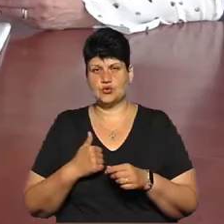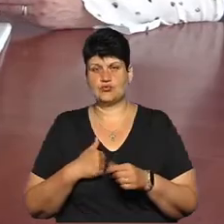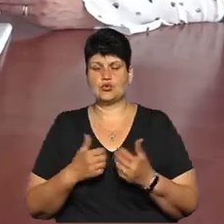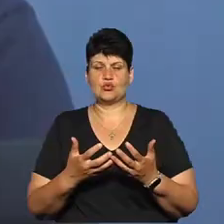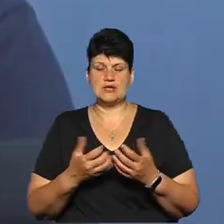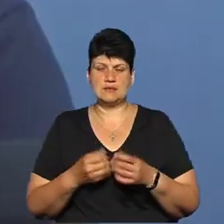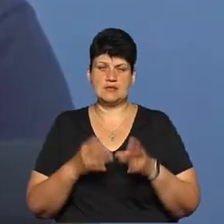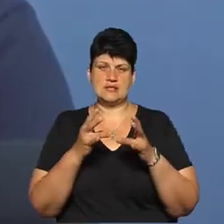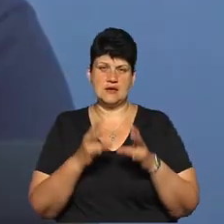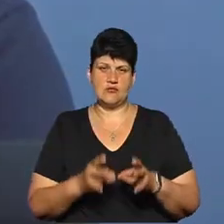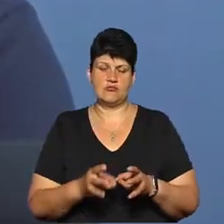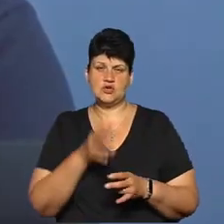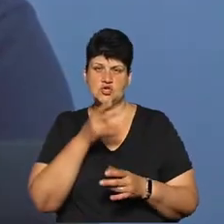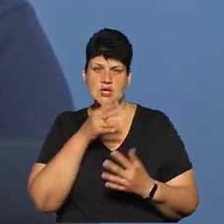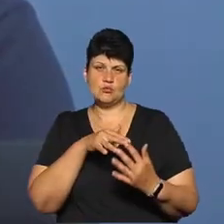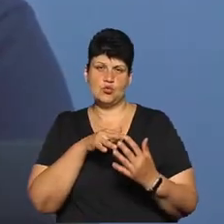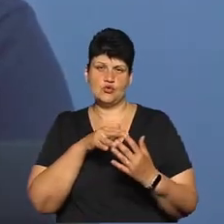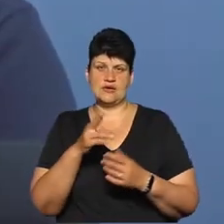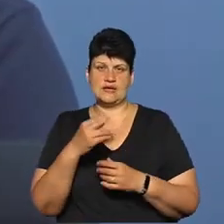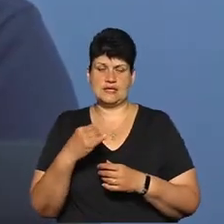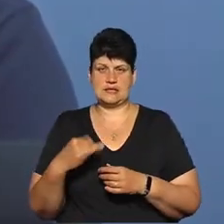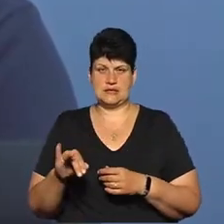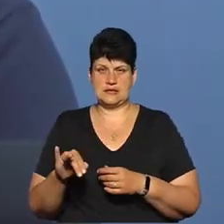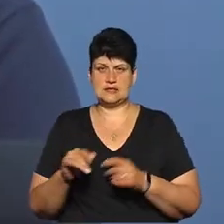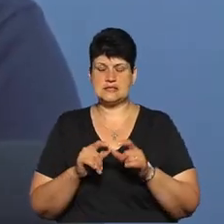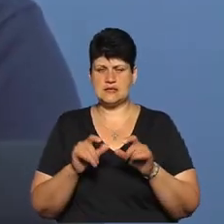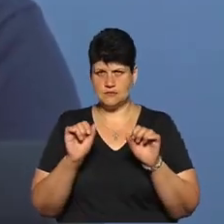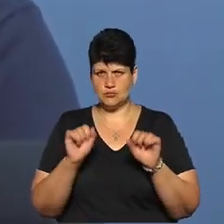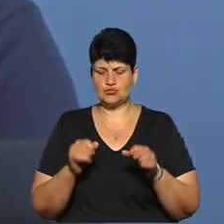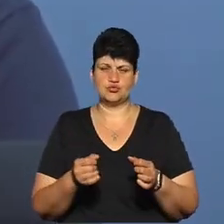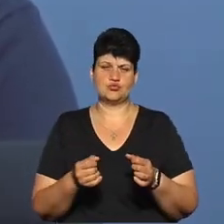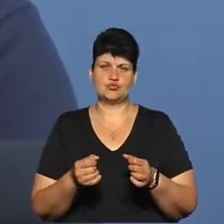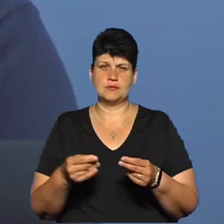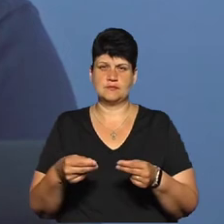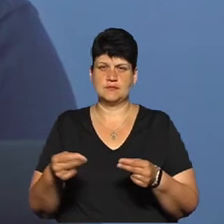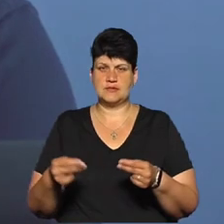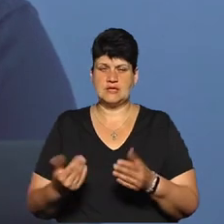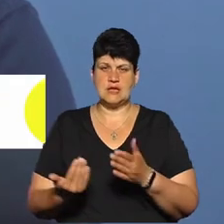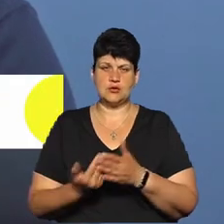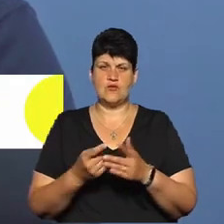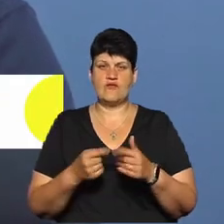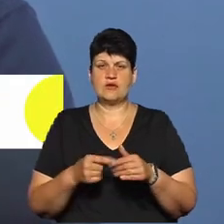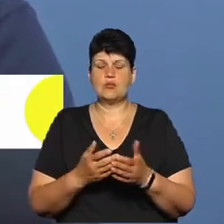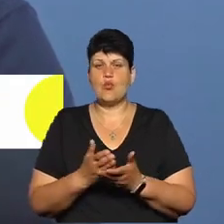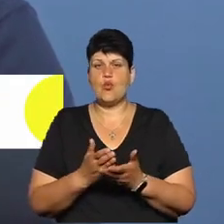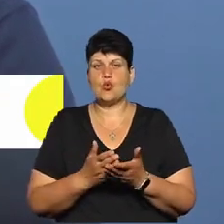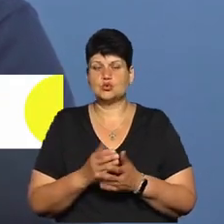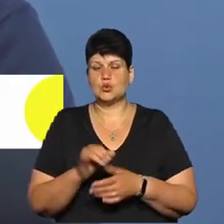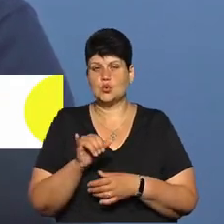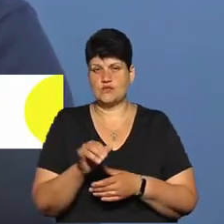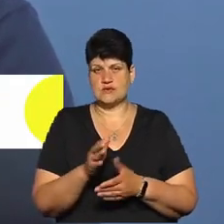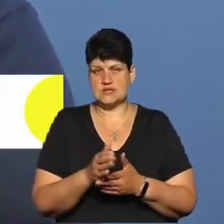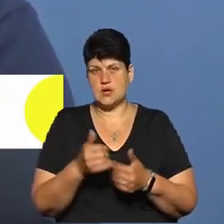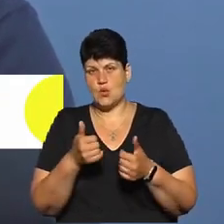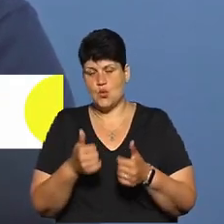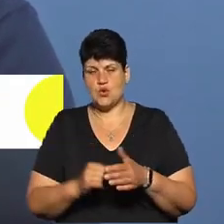бойових дій. Заклади Тернопільщини готові будуть контрактуватися на такий новий вид послуг, і у вас є хороші бази,